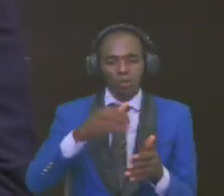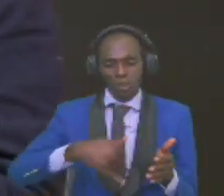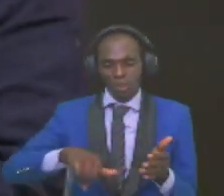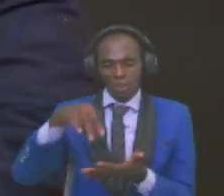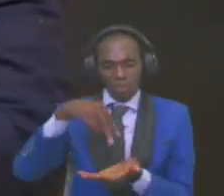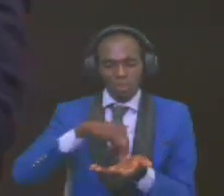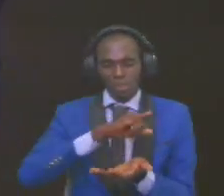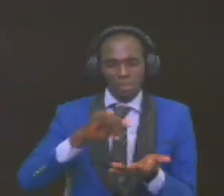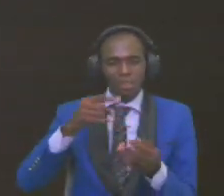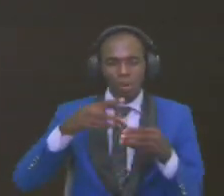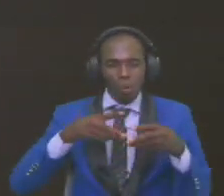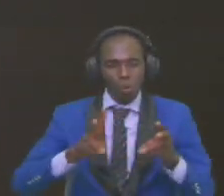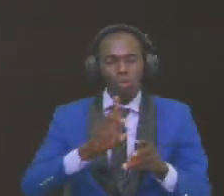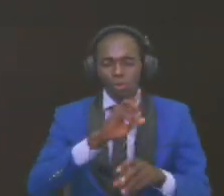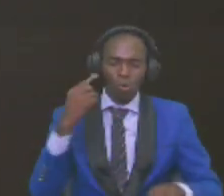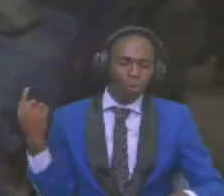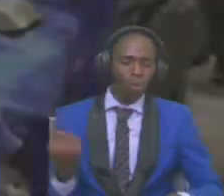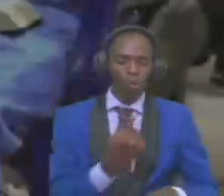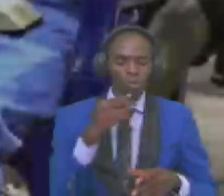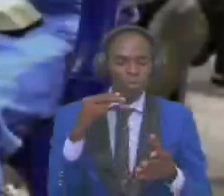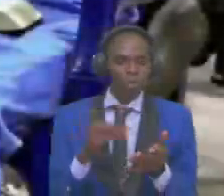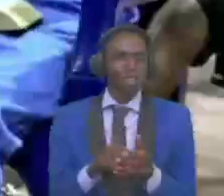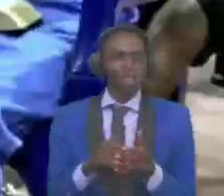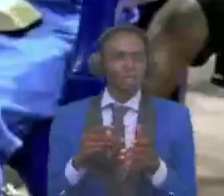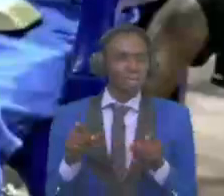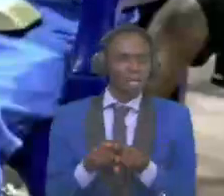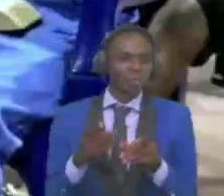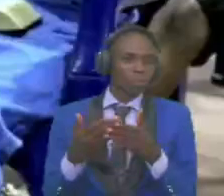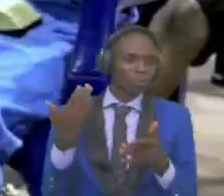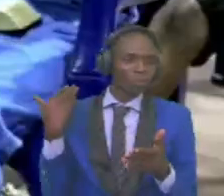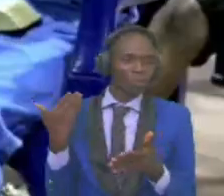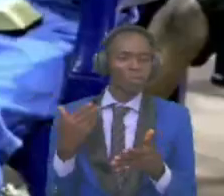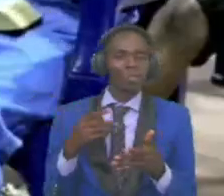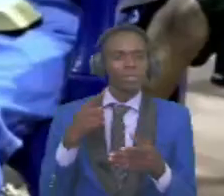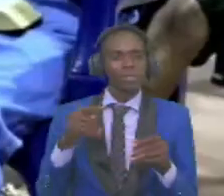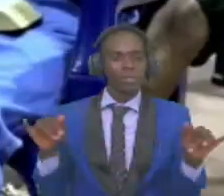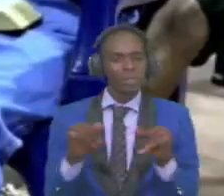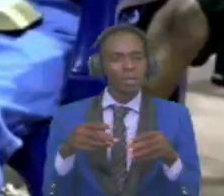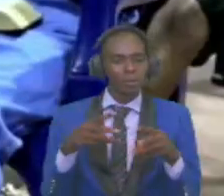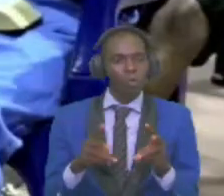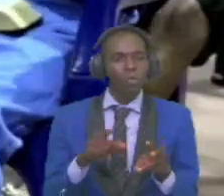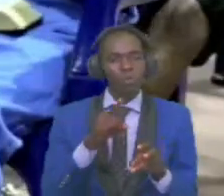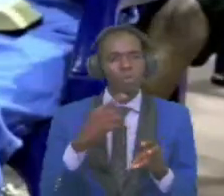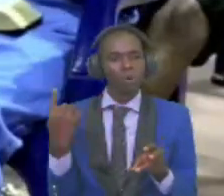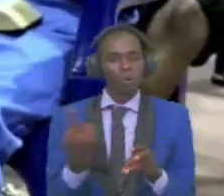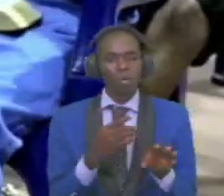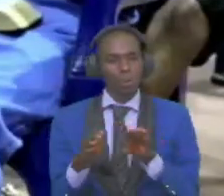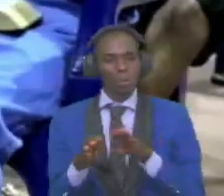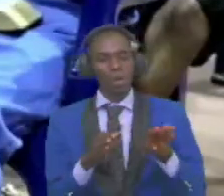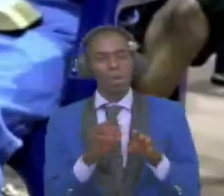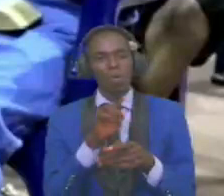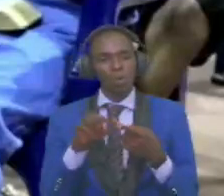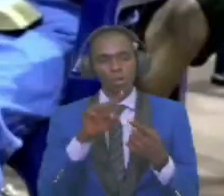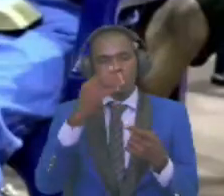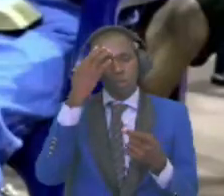vous le fait est ce que vous vous me réfère tant que vous êtes toujours est au bout vous allez c'était comme ça ici alors vous savez